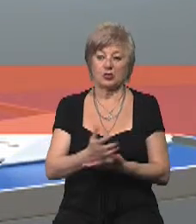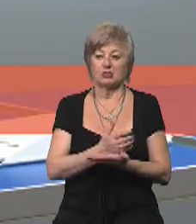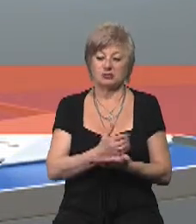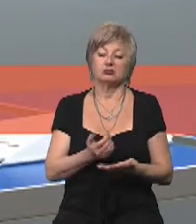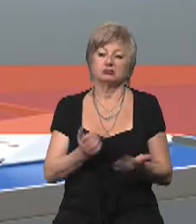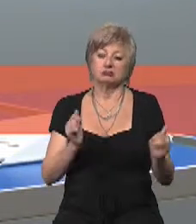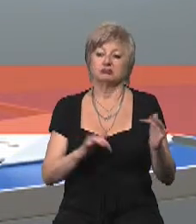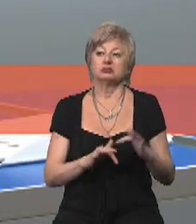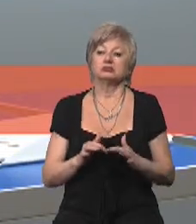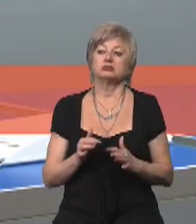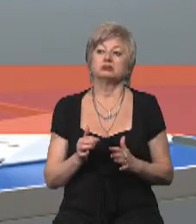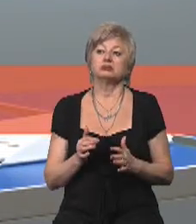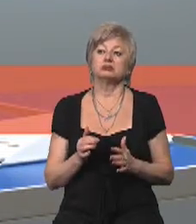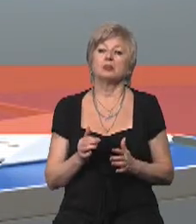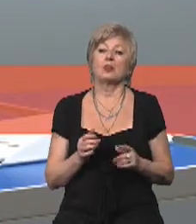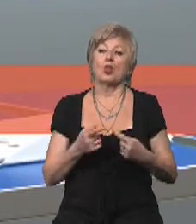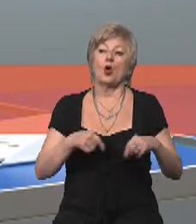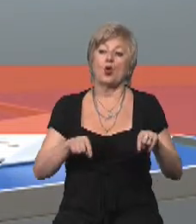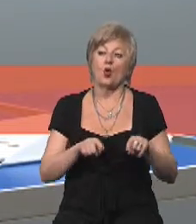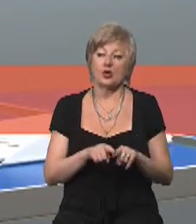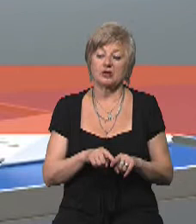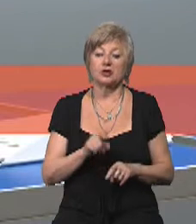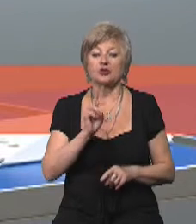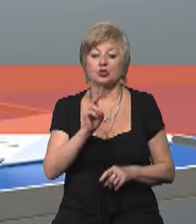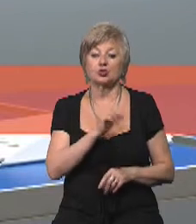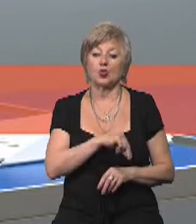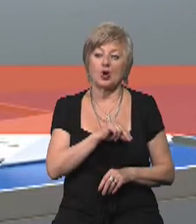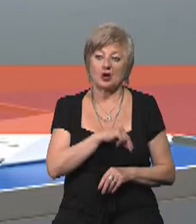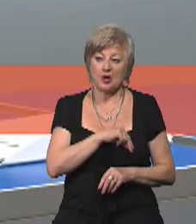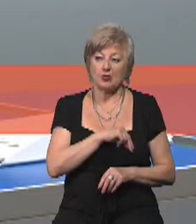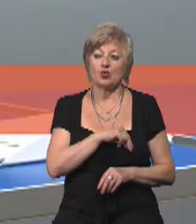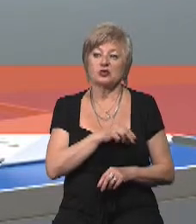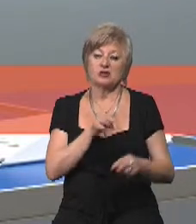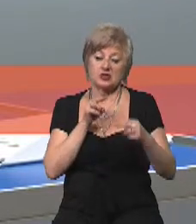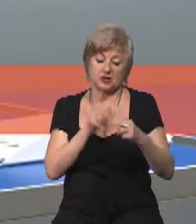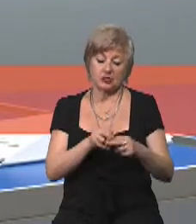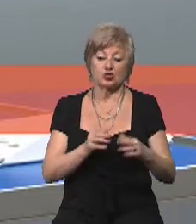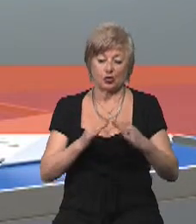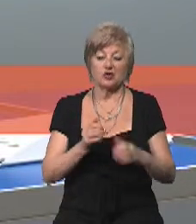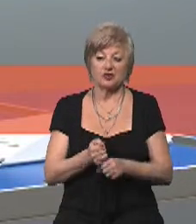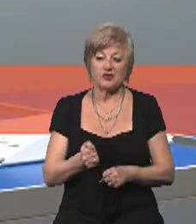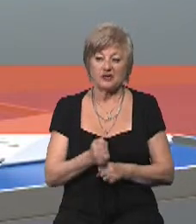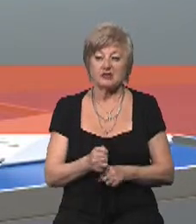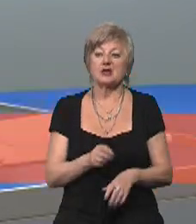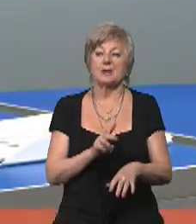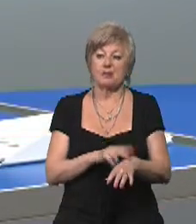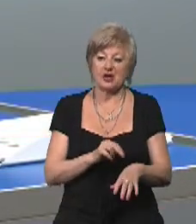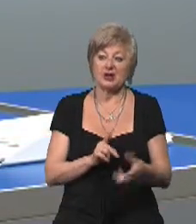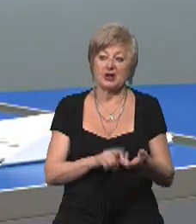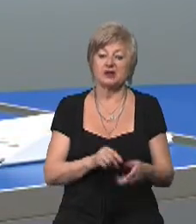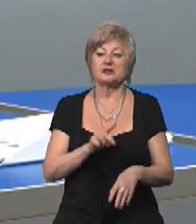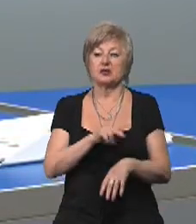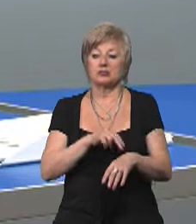представників з організацій суб'єктів, які працюють у сфері запобігання та протидії домашньому насильству, поліція,